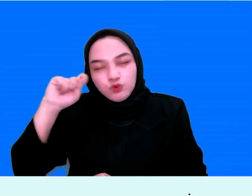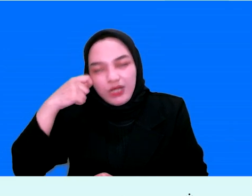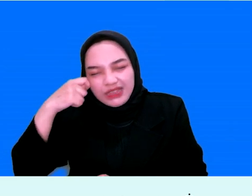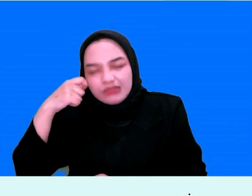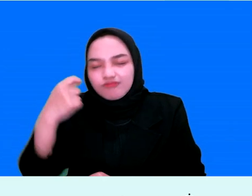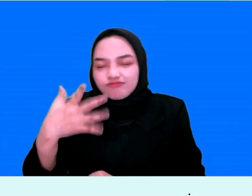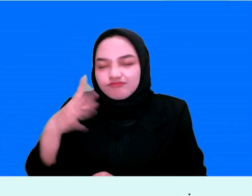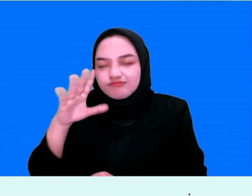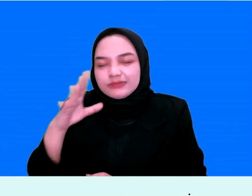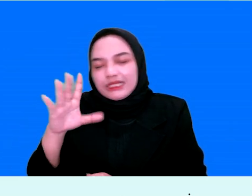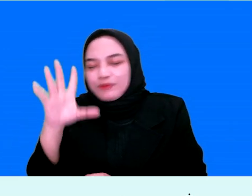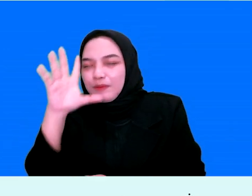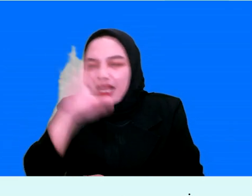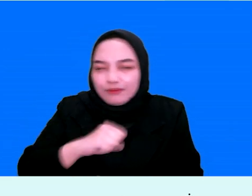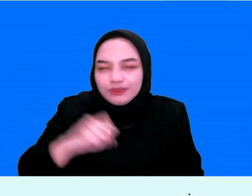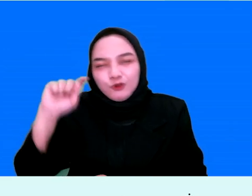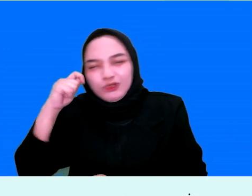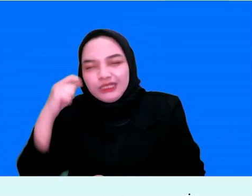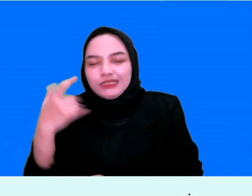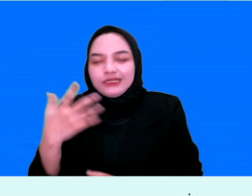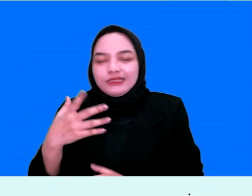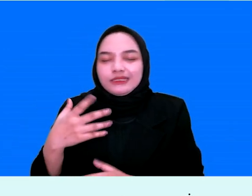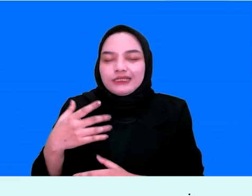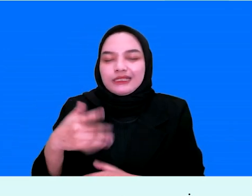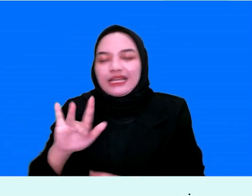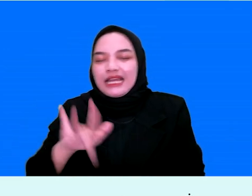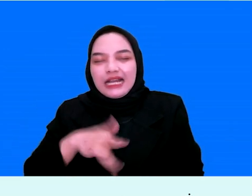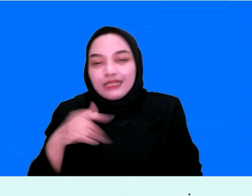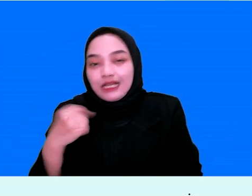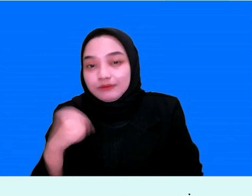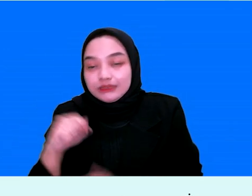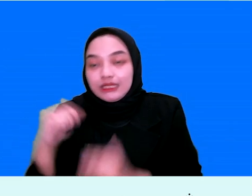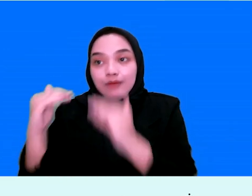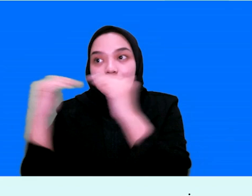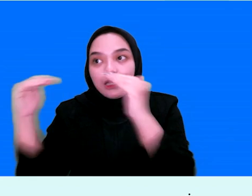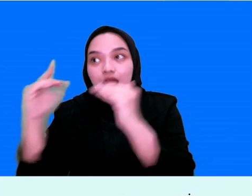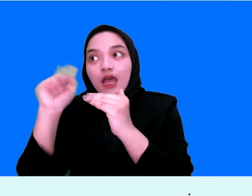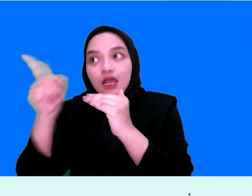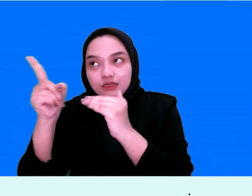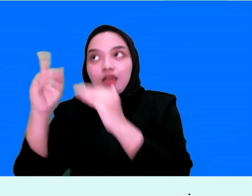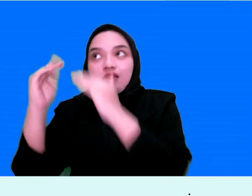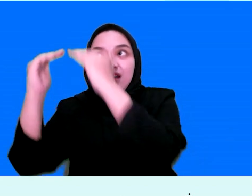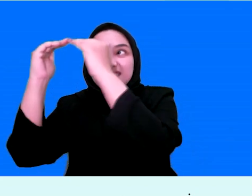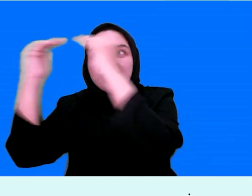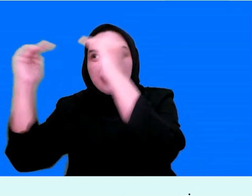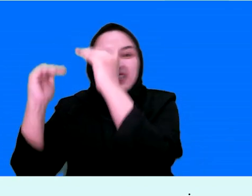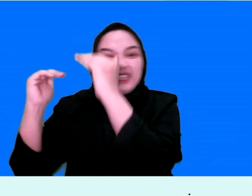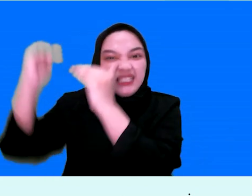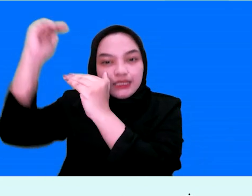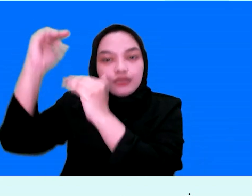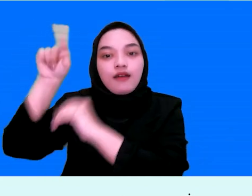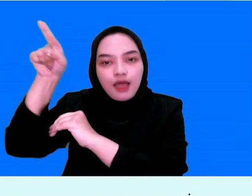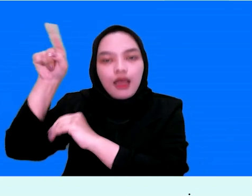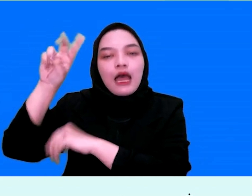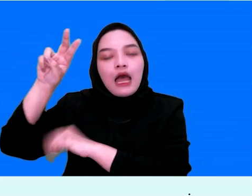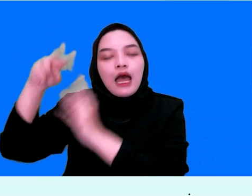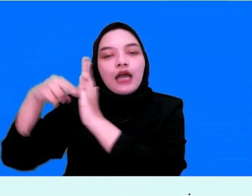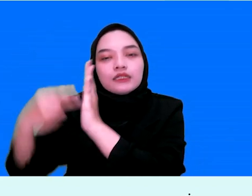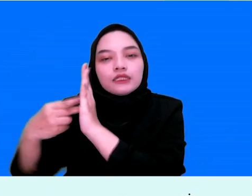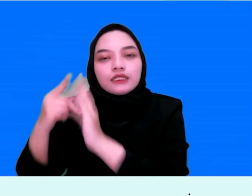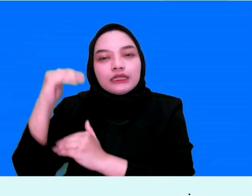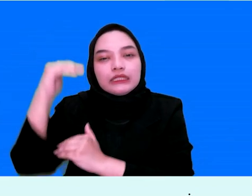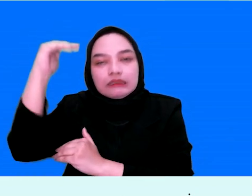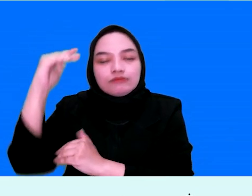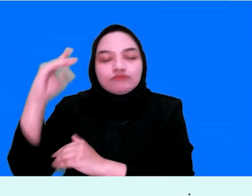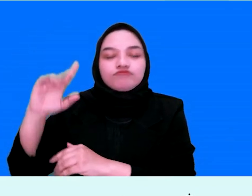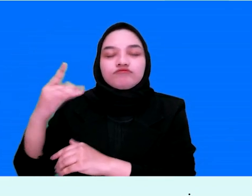konten itu tidak bisa diindahkan atau operable, lalu sampai ke medium dan juga high yang dimana user akan menyerah